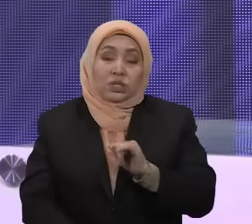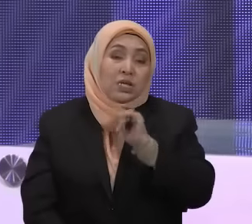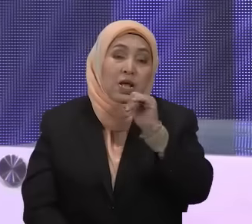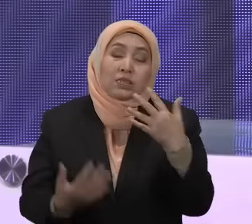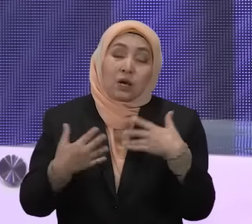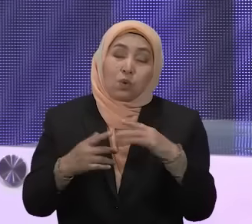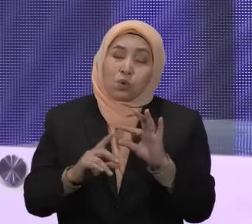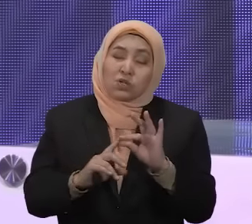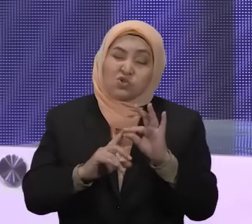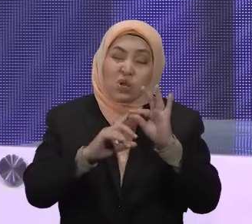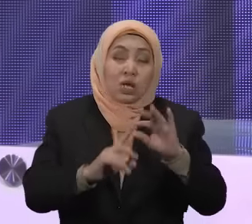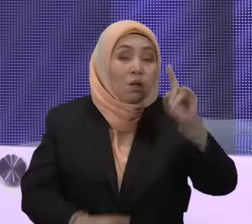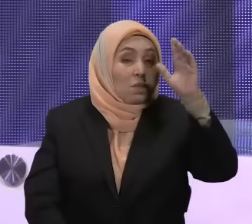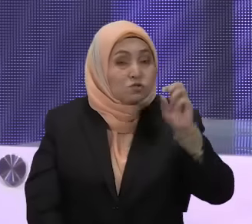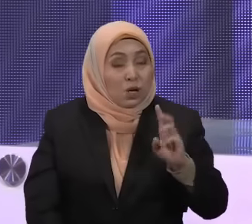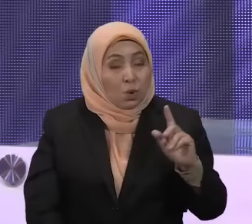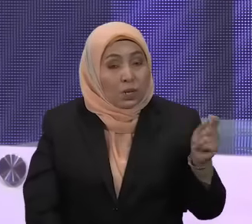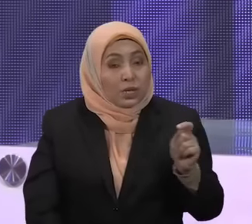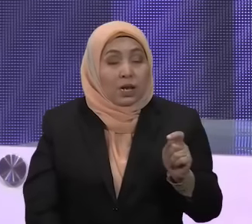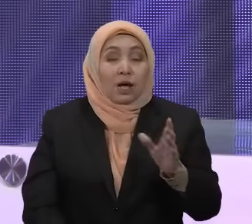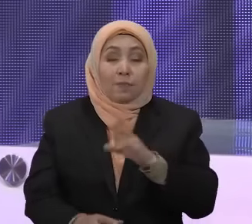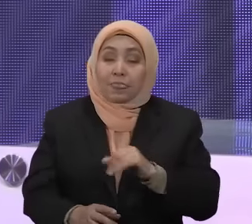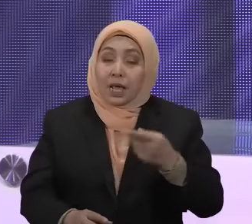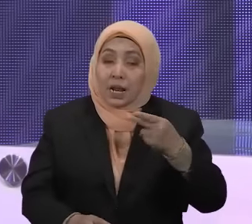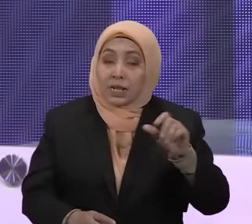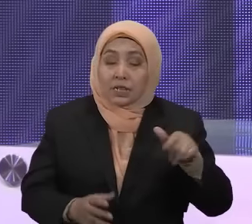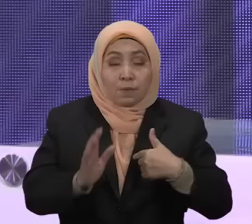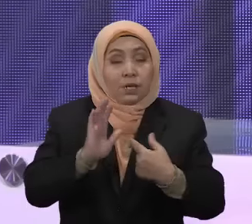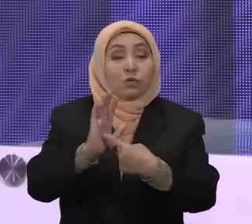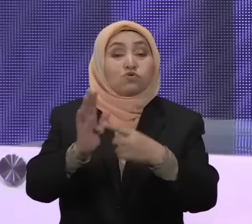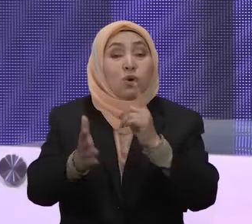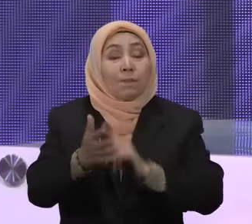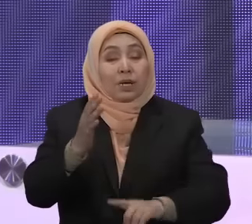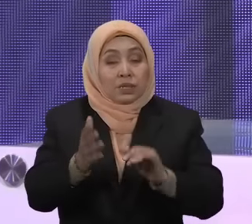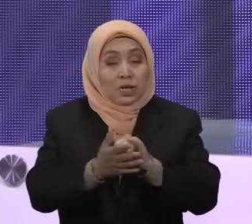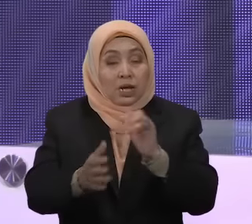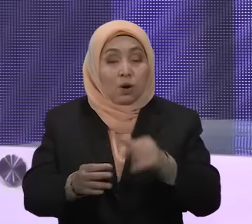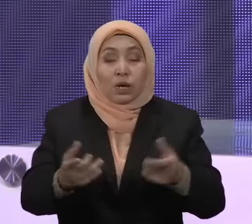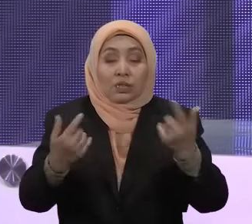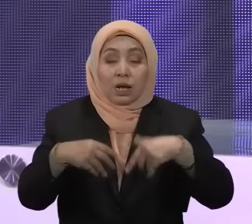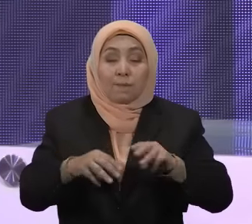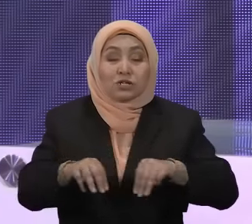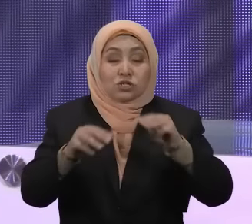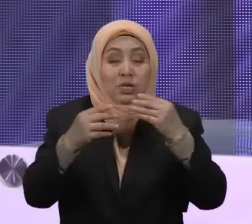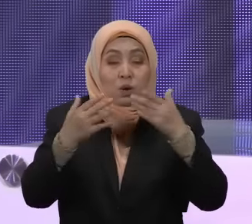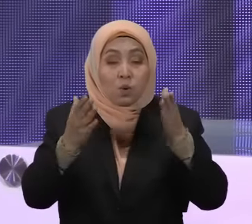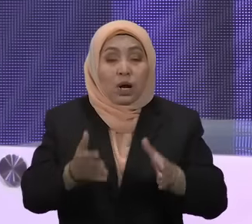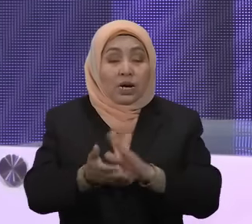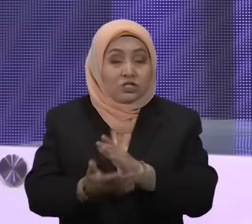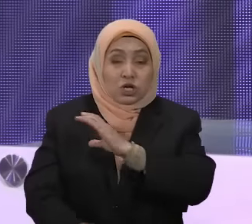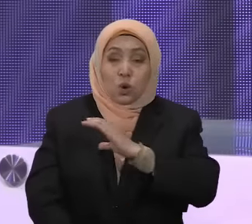takut kecuali Allah Subhanahu Wa Taala. Dan hal ini menunjukkan apa? Bahawa kalau datang masjid misalnya, kadang-kadang ada orang nak jadi